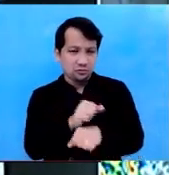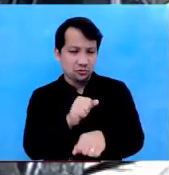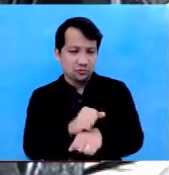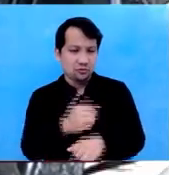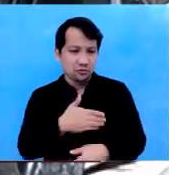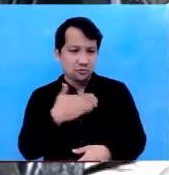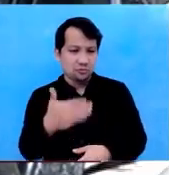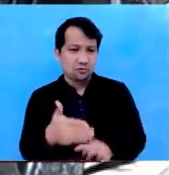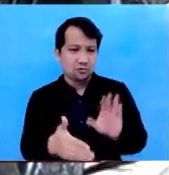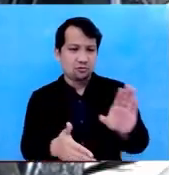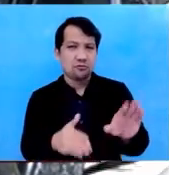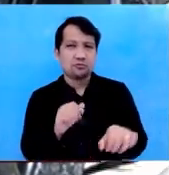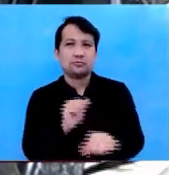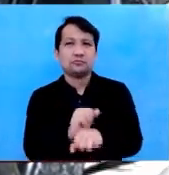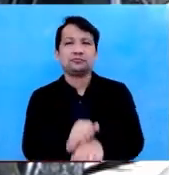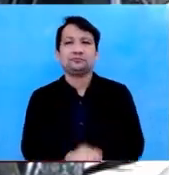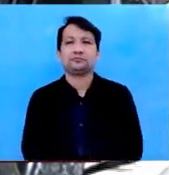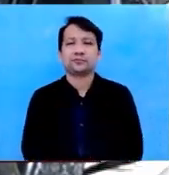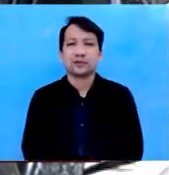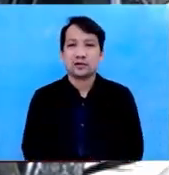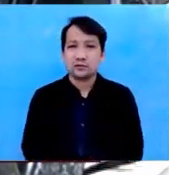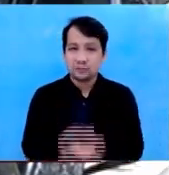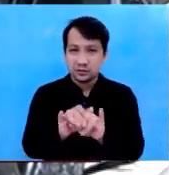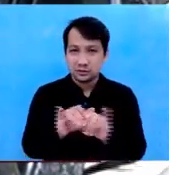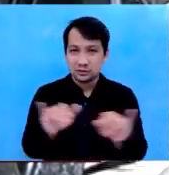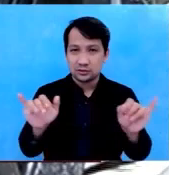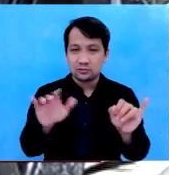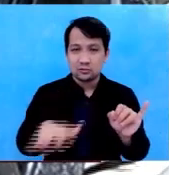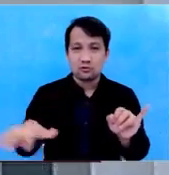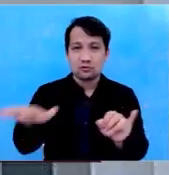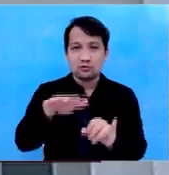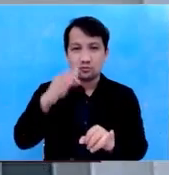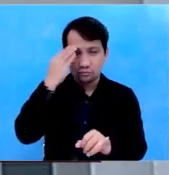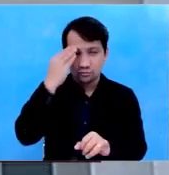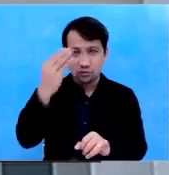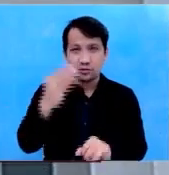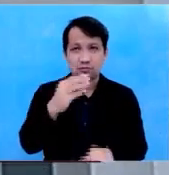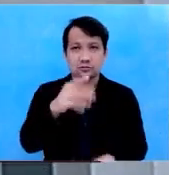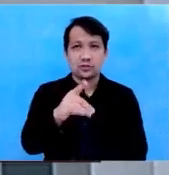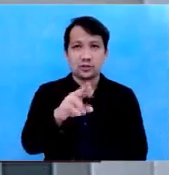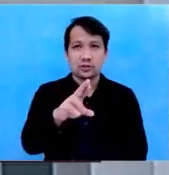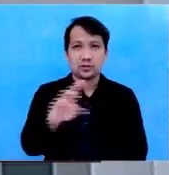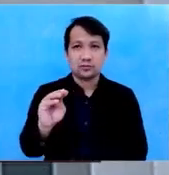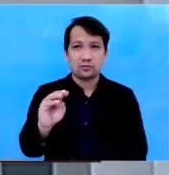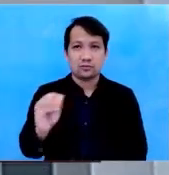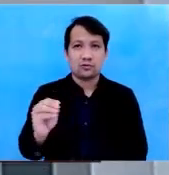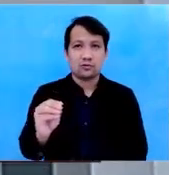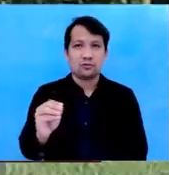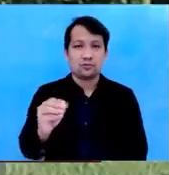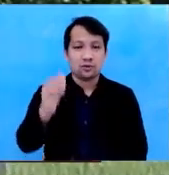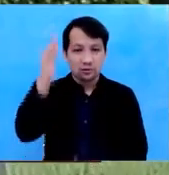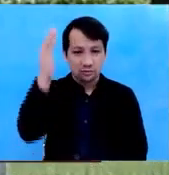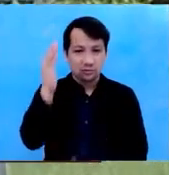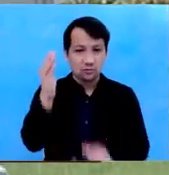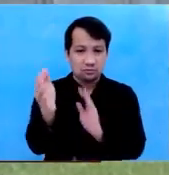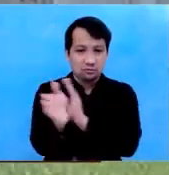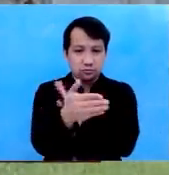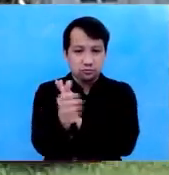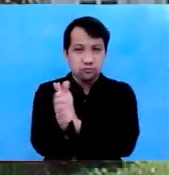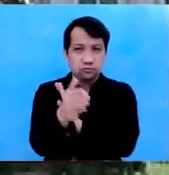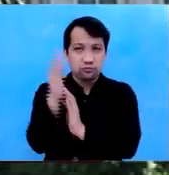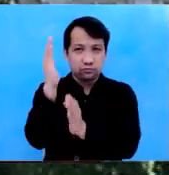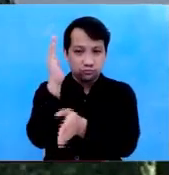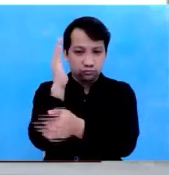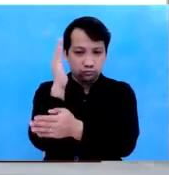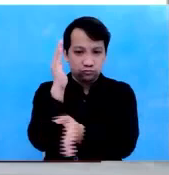trabaho. Kasabay ng pagluluksa ng buong Bulacan PDRRMO, naka-half-mast na rin ngayon ang Watawat ng Pilipinas sa May